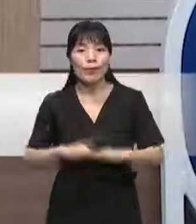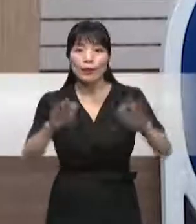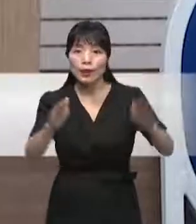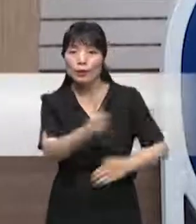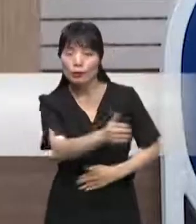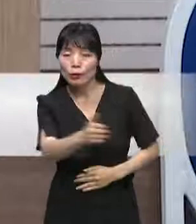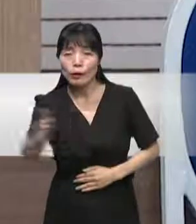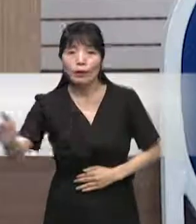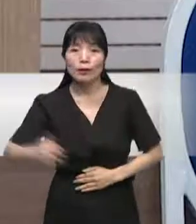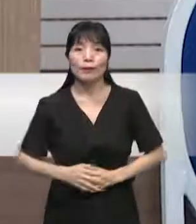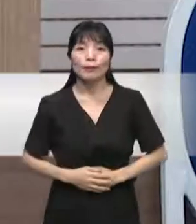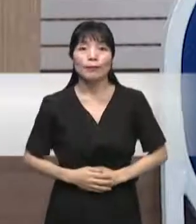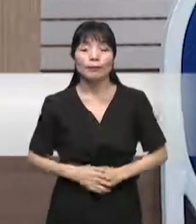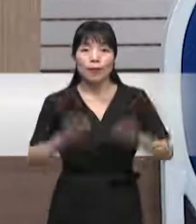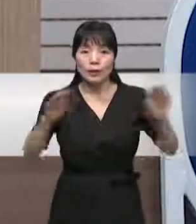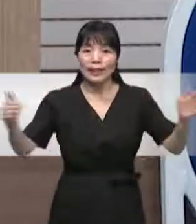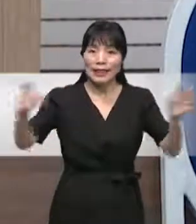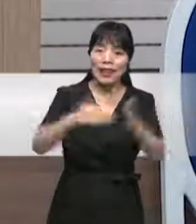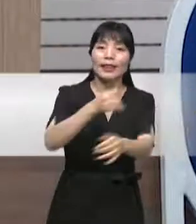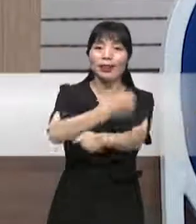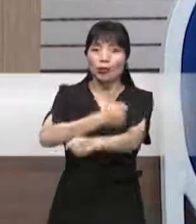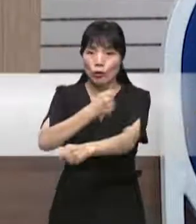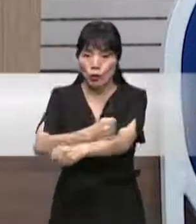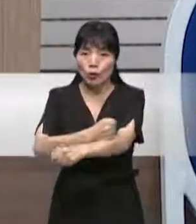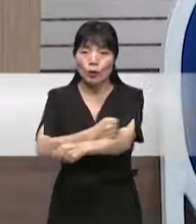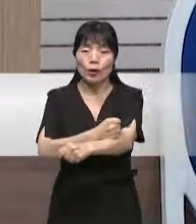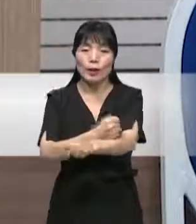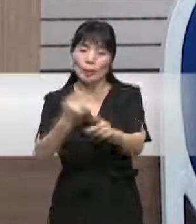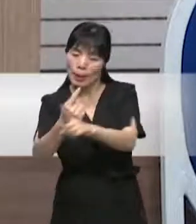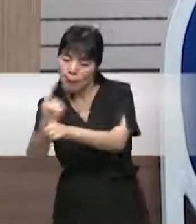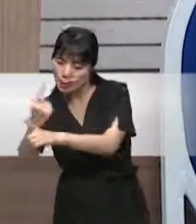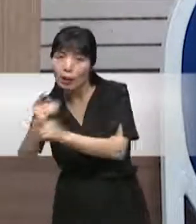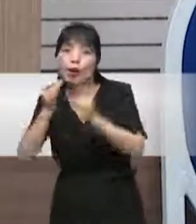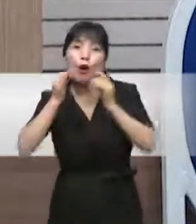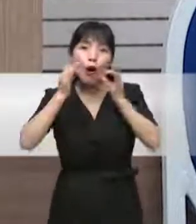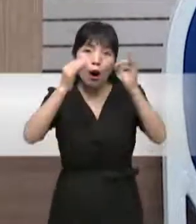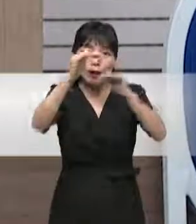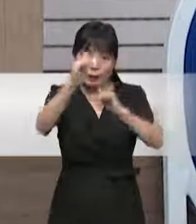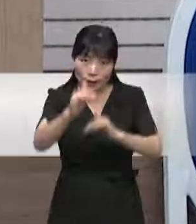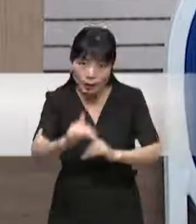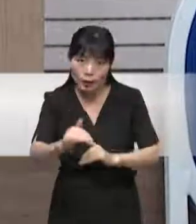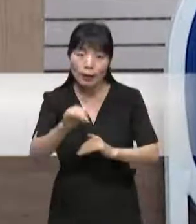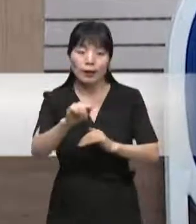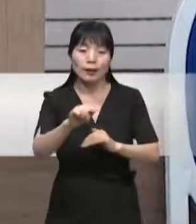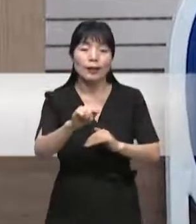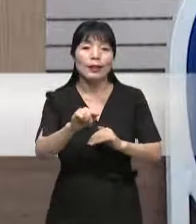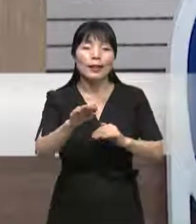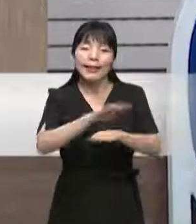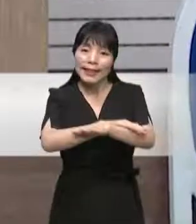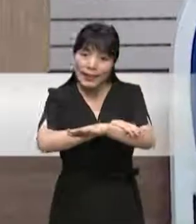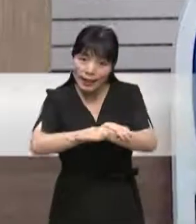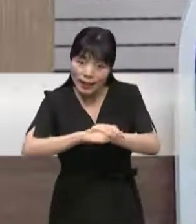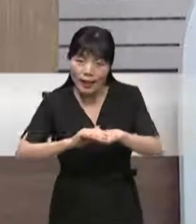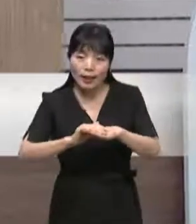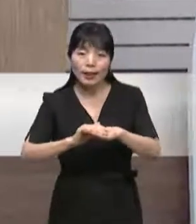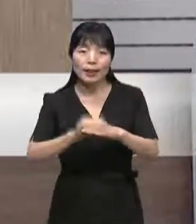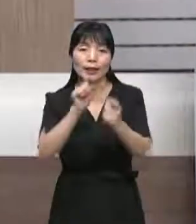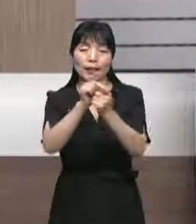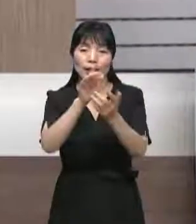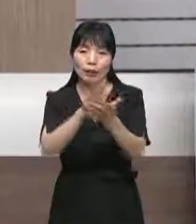이제부터는 그동안 애써서 다듬고 이렇게 해왔던 거를 이제 얼마만큼 잘